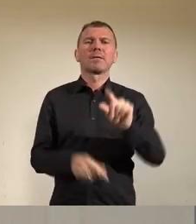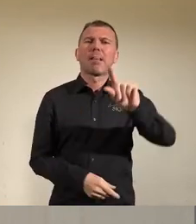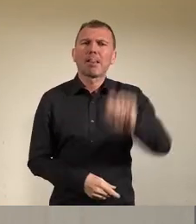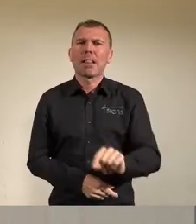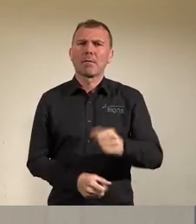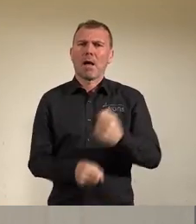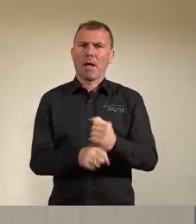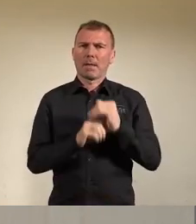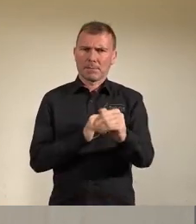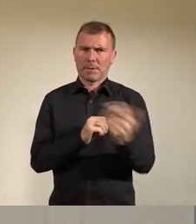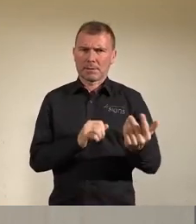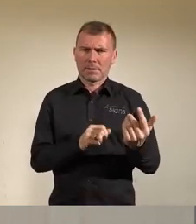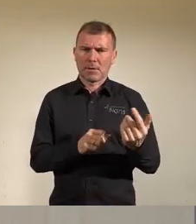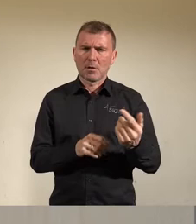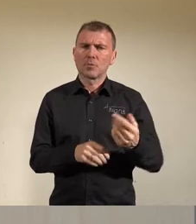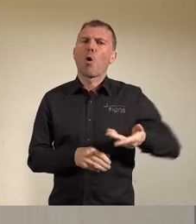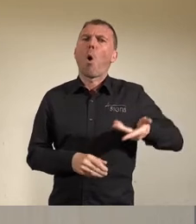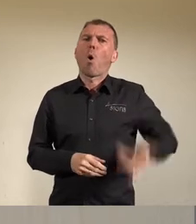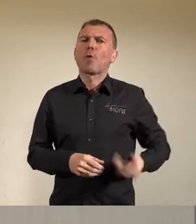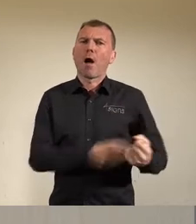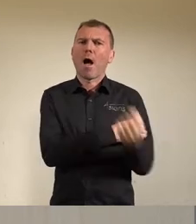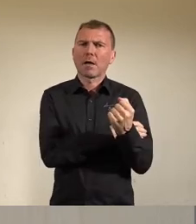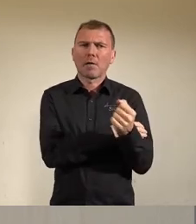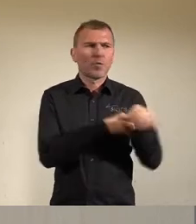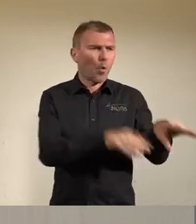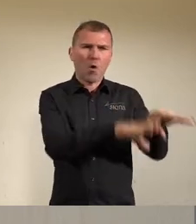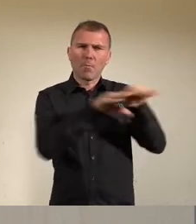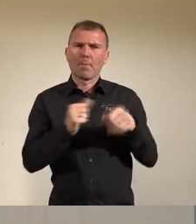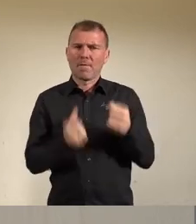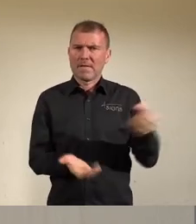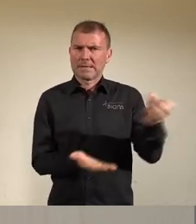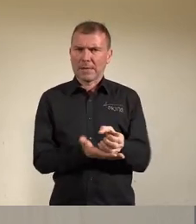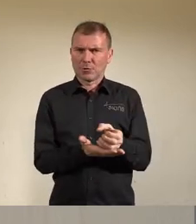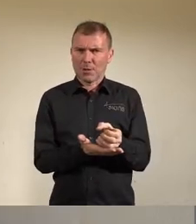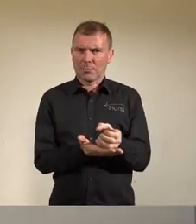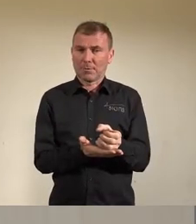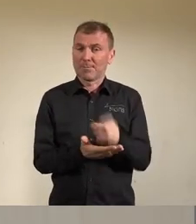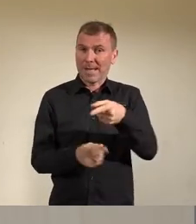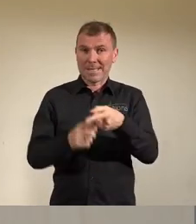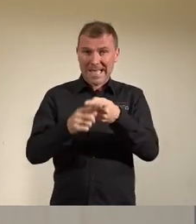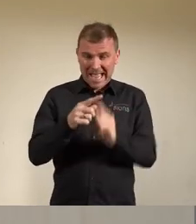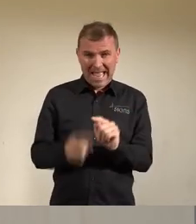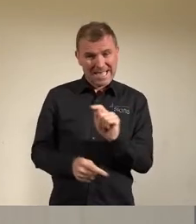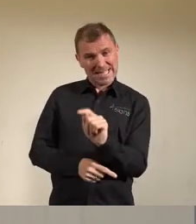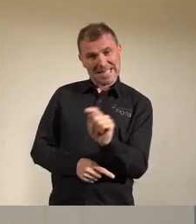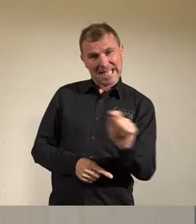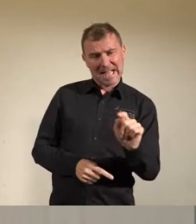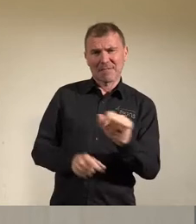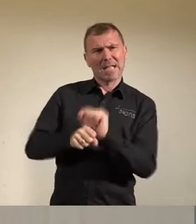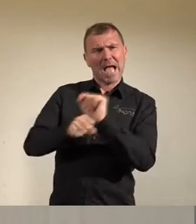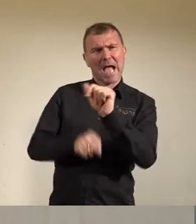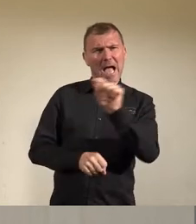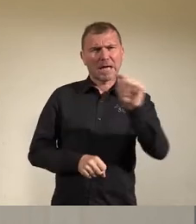Arbeitsverhältnisse und die Übernahme von Honorarkräften in Festanstellungen. Ein Teil dessen, was in den